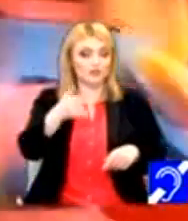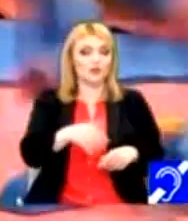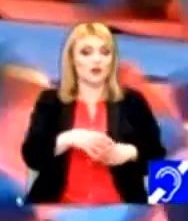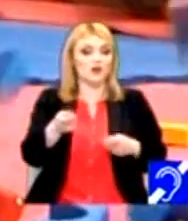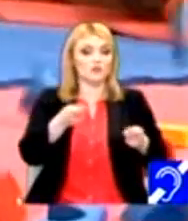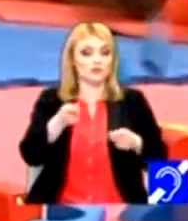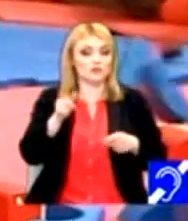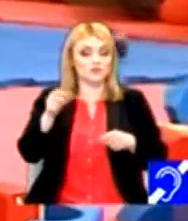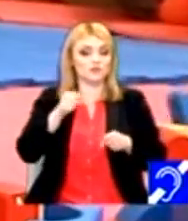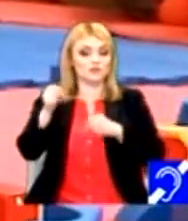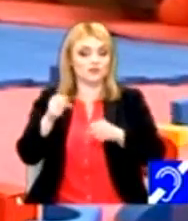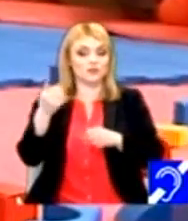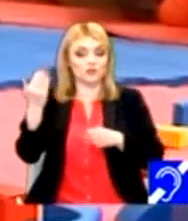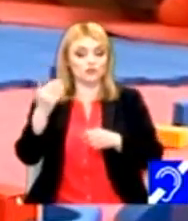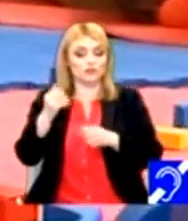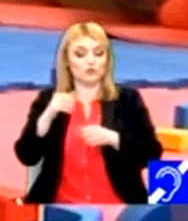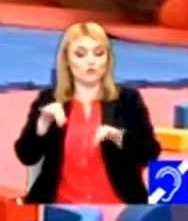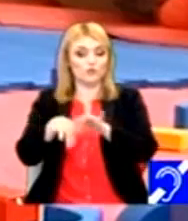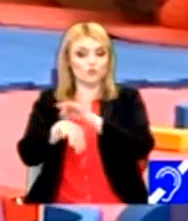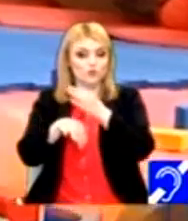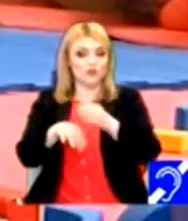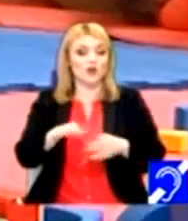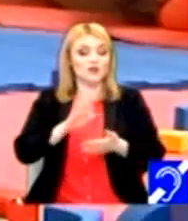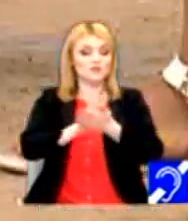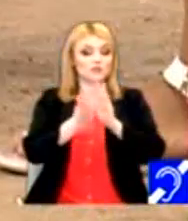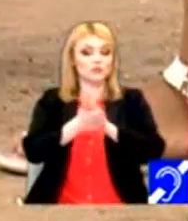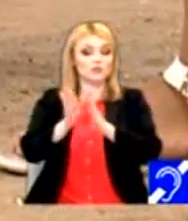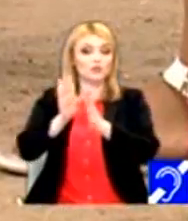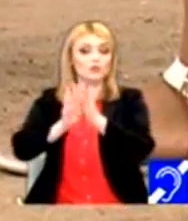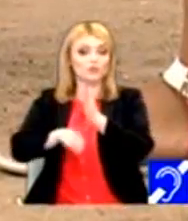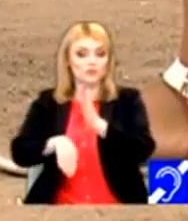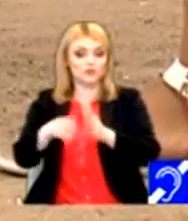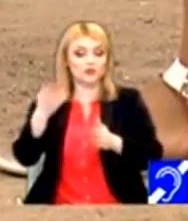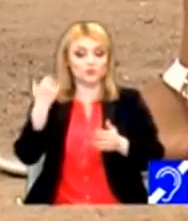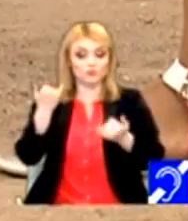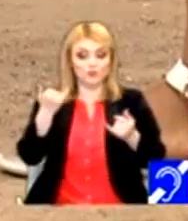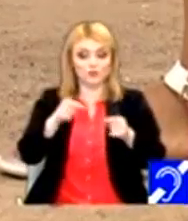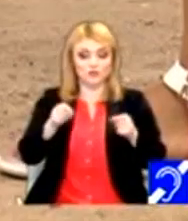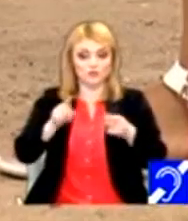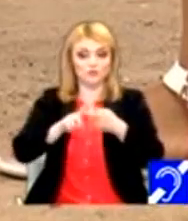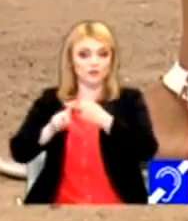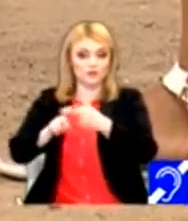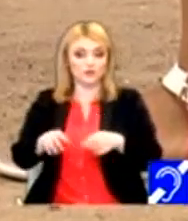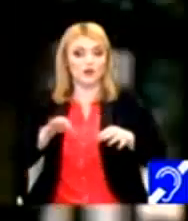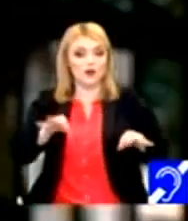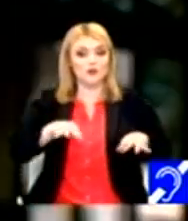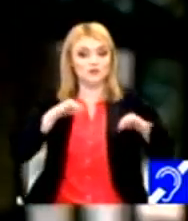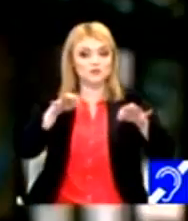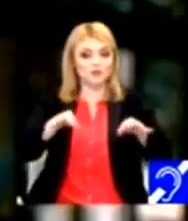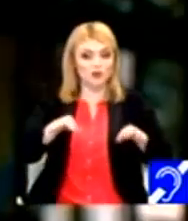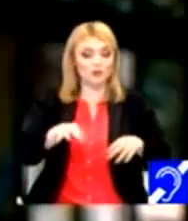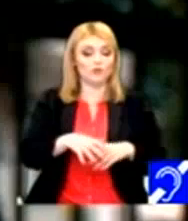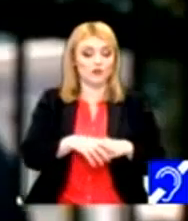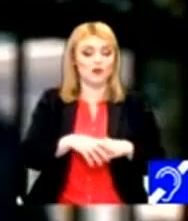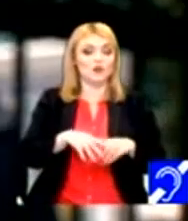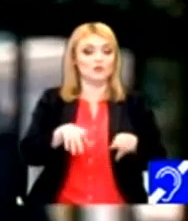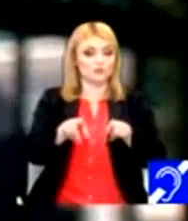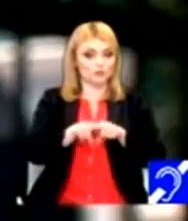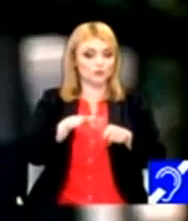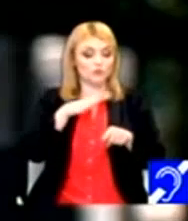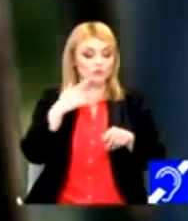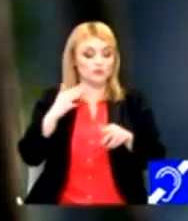parteneriatul estic, precum Ucraina, Georgia sau Armenia, dar mai mare decât cea destinată Azerbaidjanului și Belarusului. Corespondentul TVR